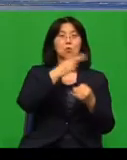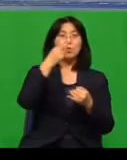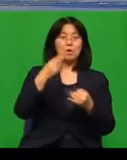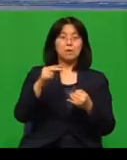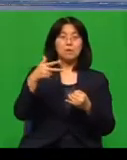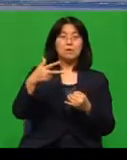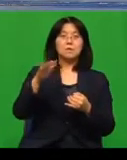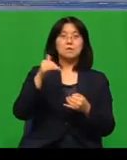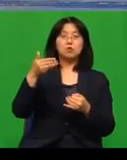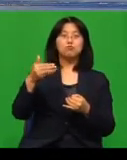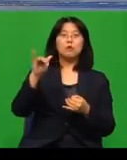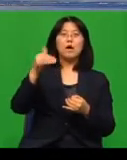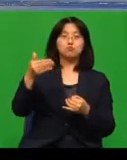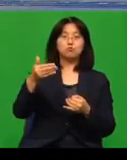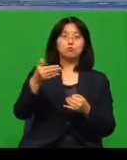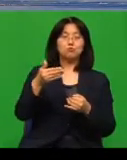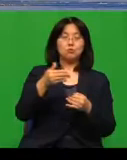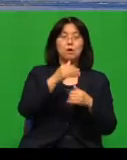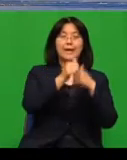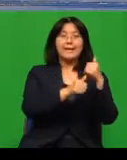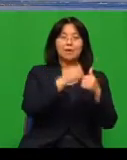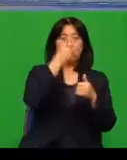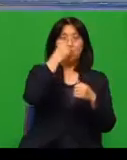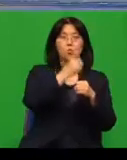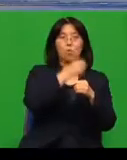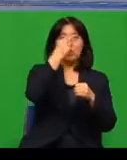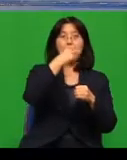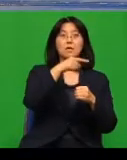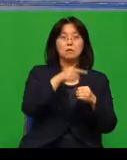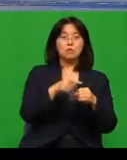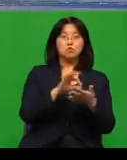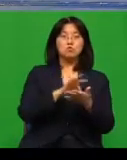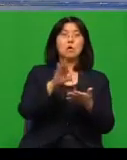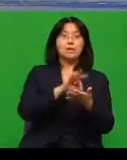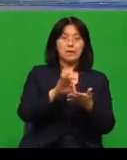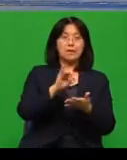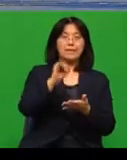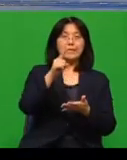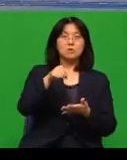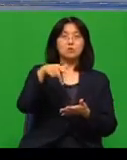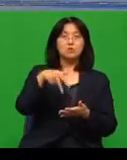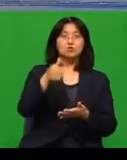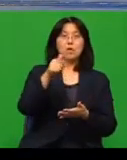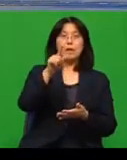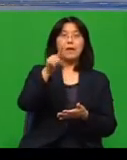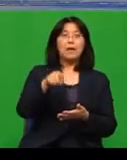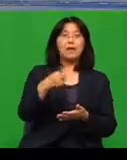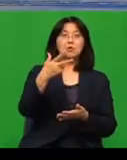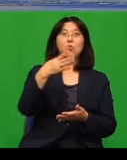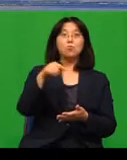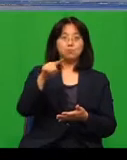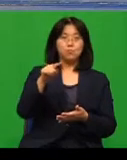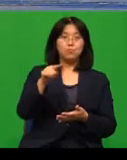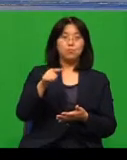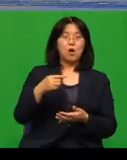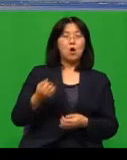富山芍薬と富山の伝統工芸品を使用したインスタレーション、大変面白い華やかなものになるんじゃ